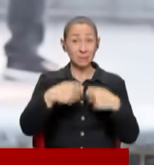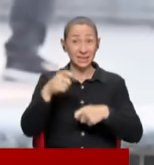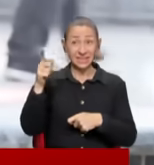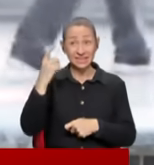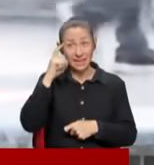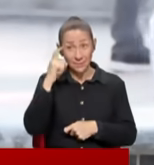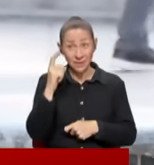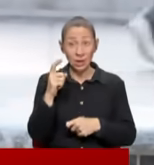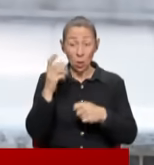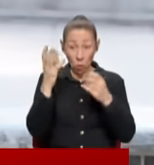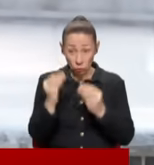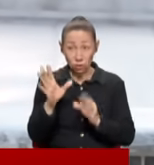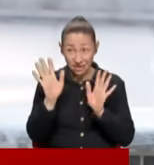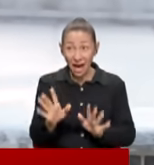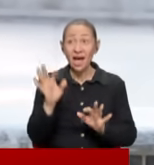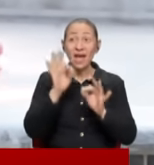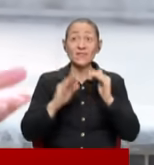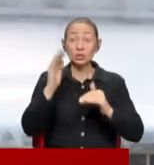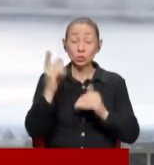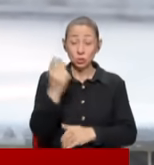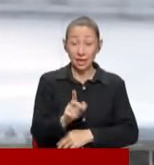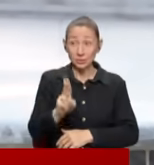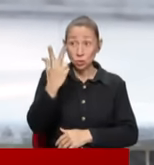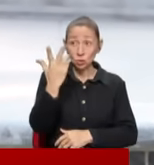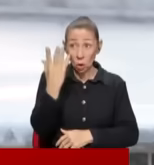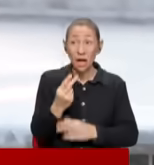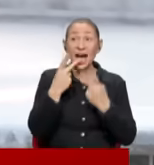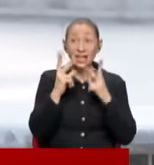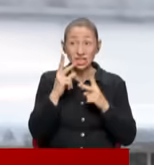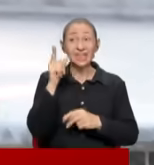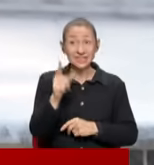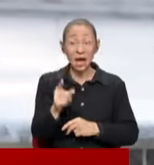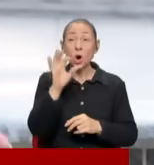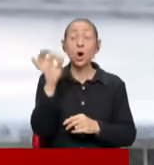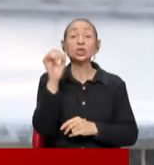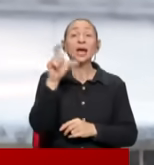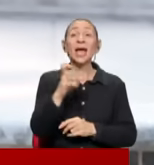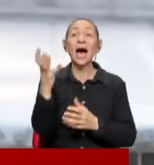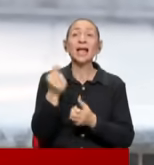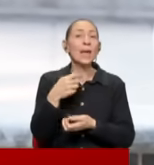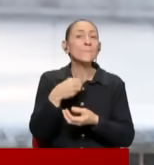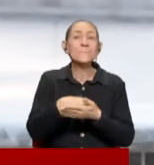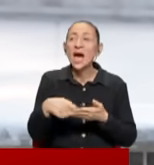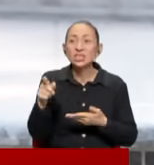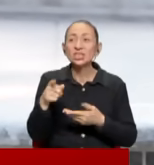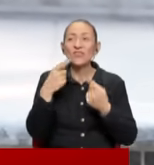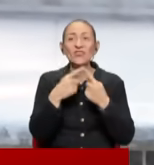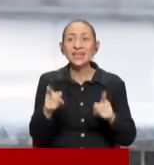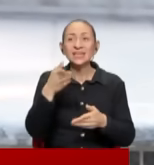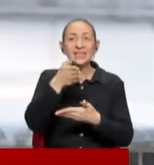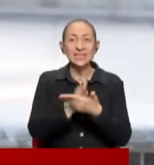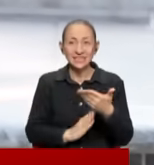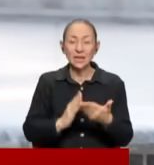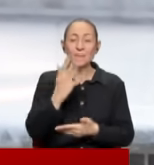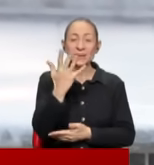Bankası tahminini tutturur. Enflasyon %73 olarak açıklanırsa Ocak ayında aldıkları maaşın farkının